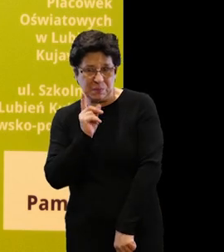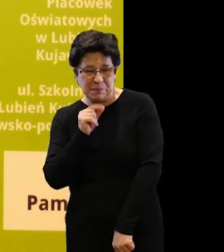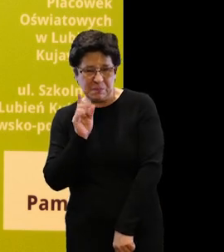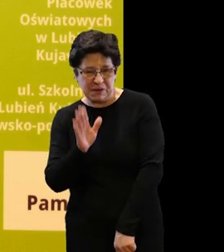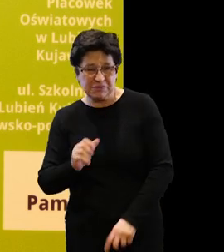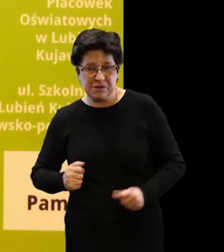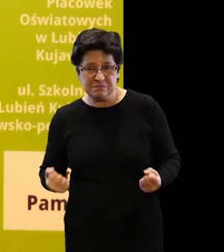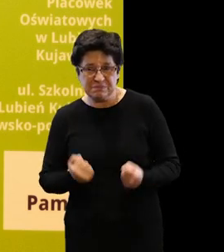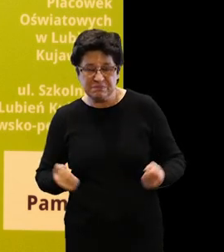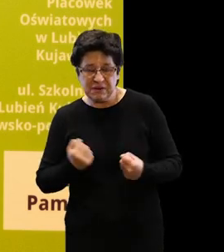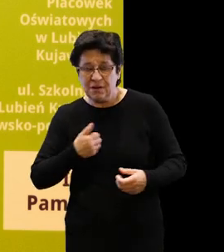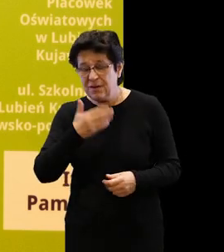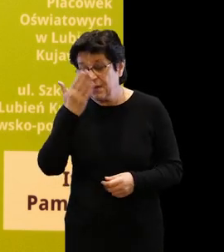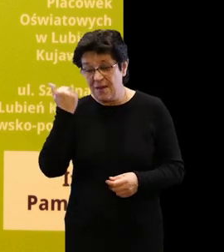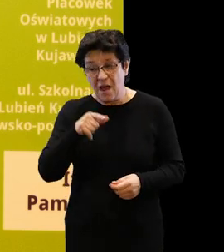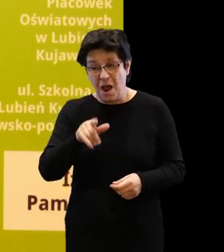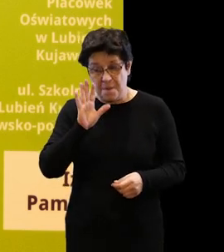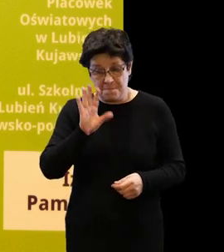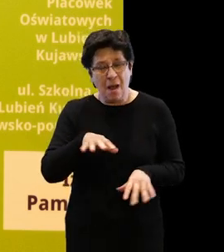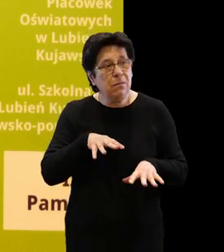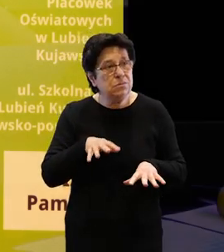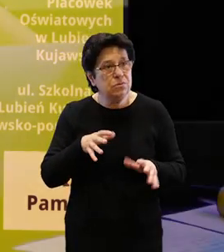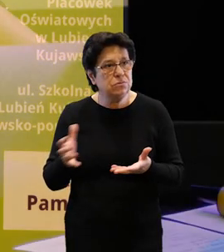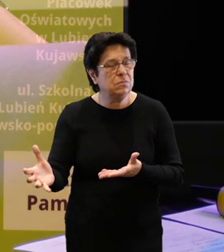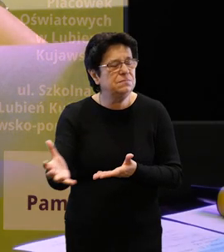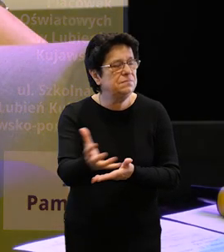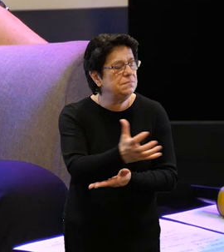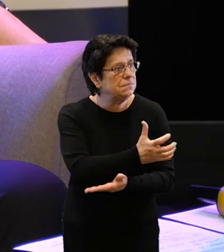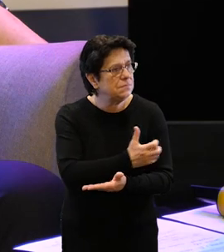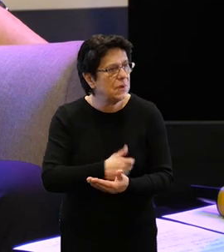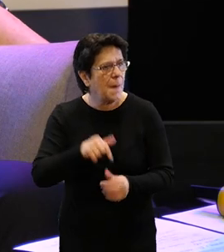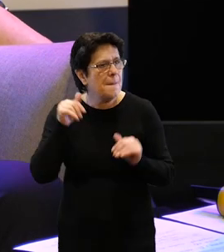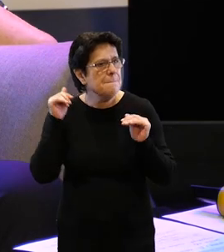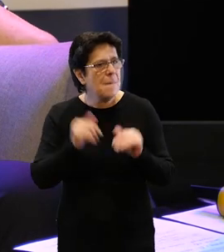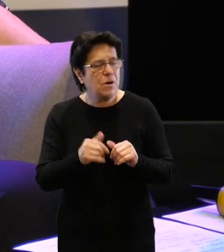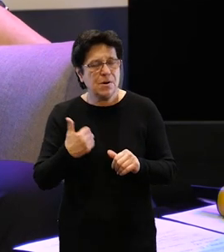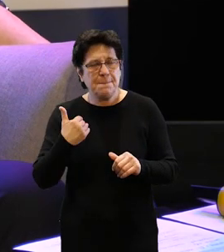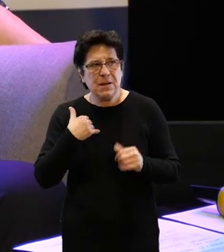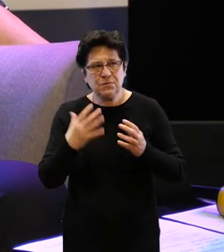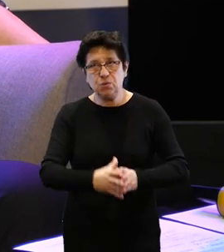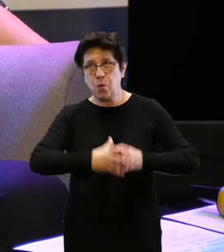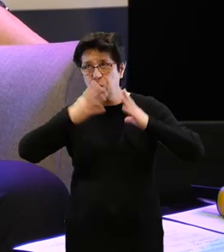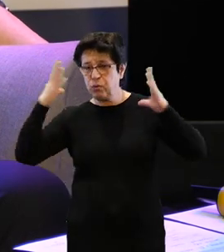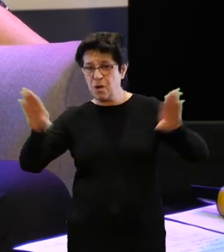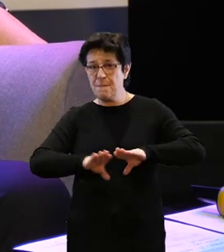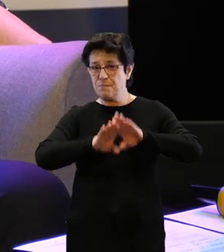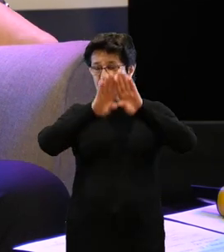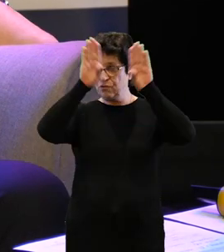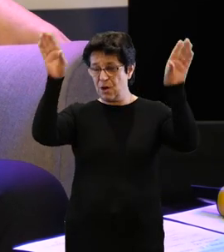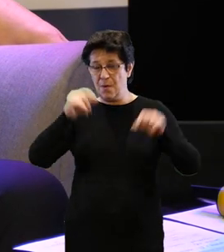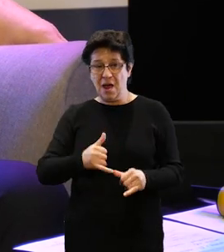bazie tego jego zbioru mogłoby powstać wspaniałe muzeum i myślę że jeżeli ta